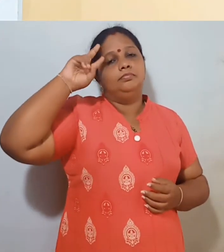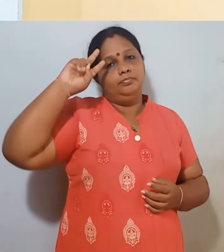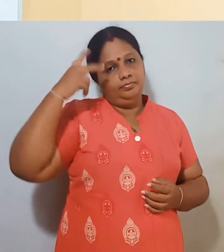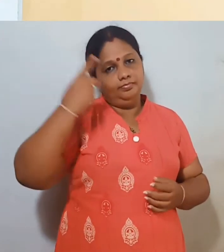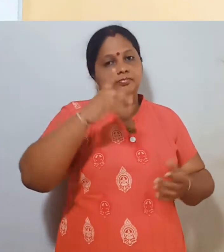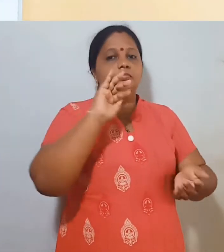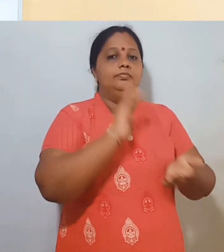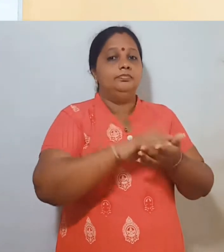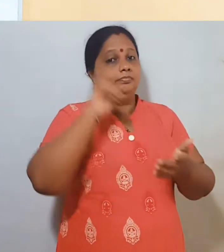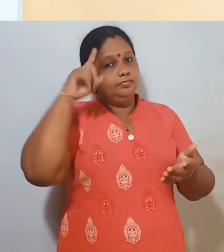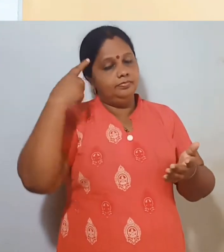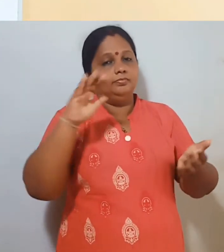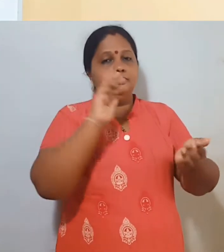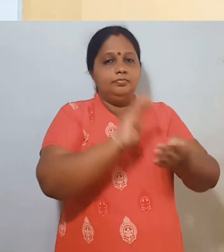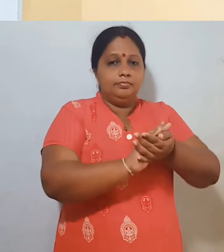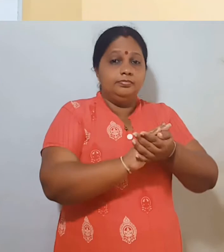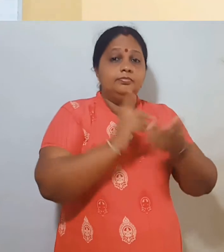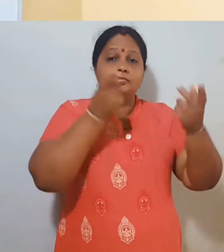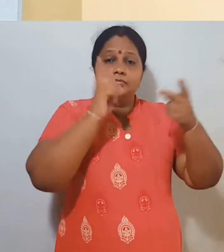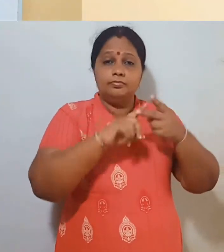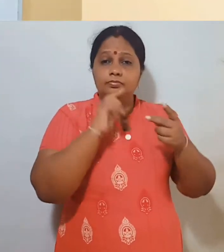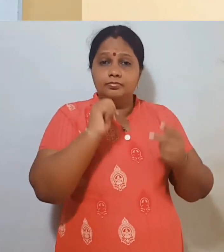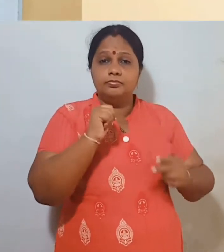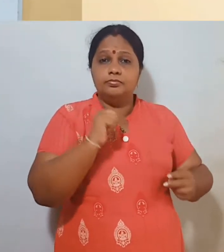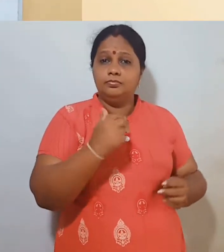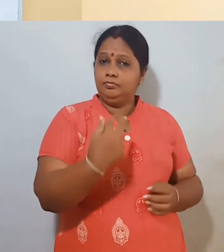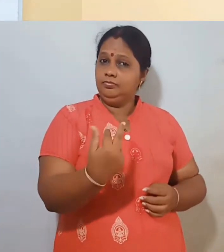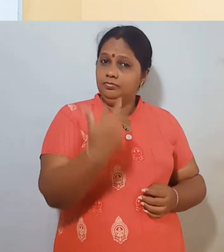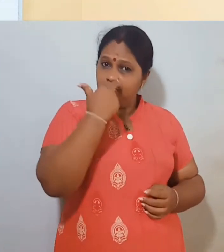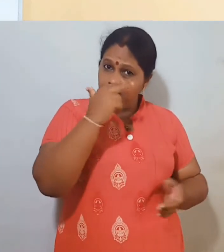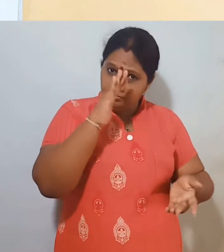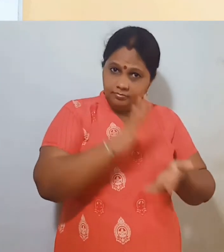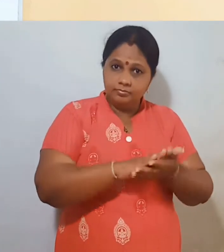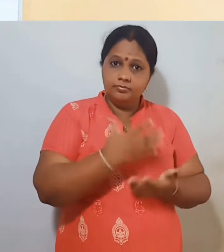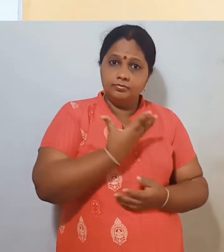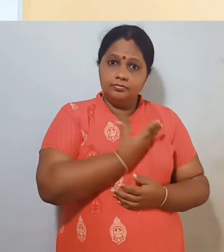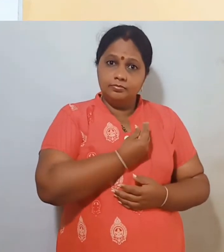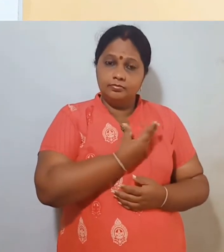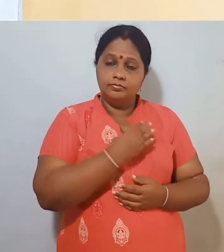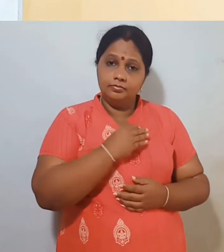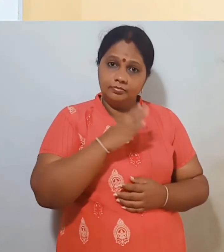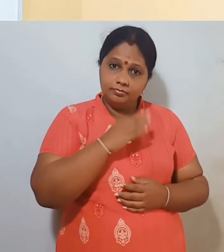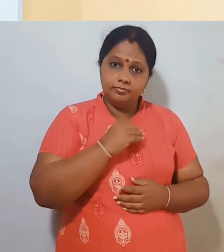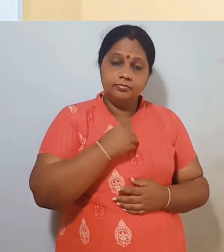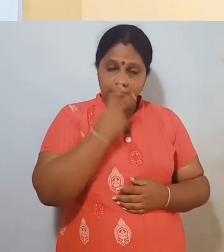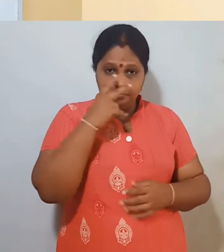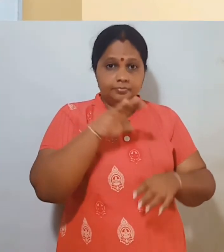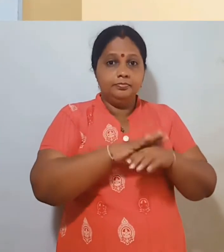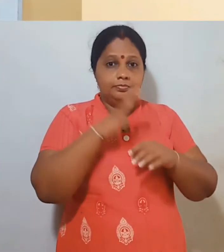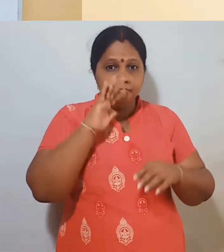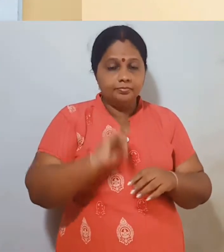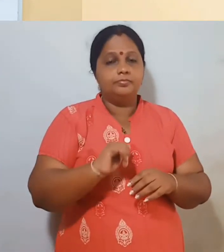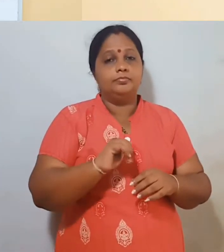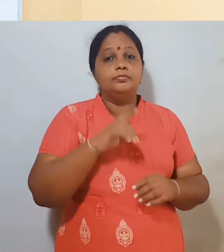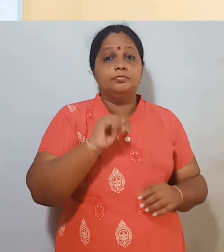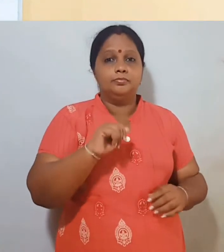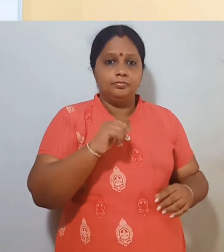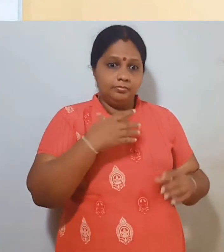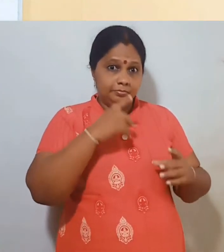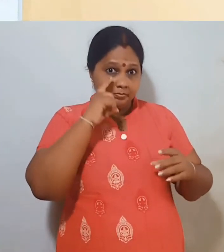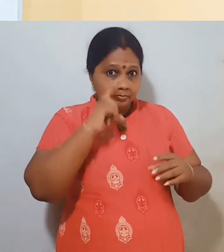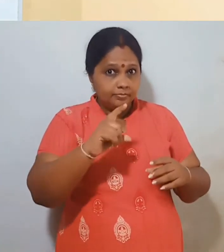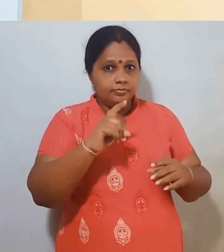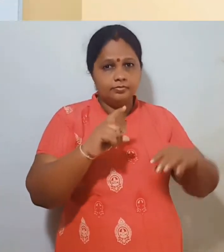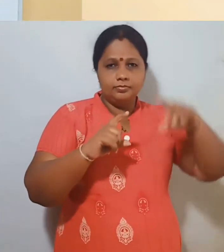இருக்குதா, இதயம் துடிக்குதா என்ற ரெண்டையும் அறியணும். அது ரெண்டும் இருந்தா ஆள் உயிரோட இருக்கிற, உணர்வில்லை ஆனா உயிரோட இருக்கிறார்